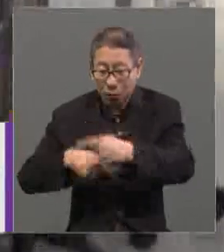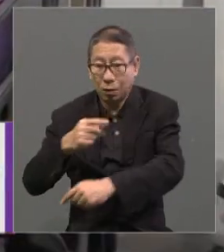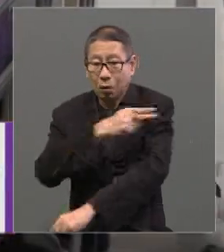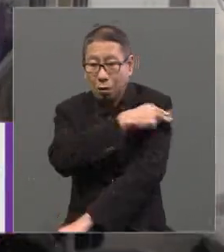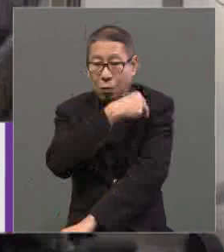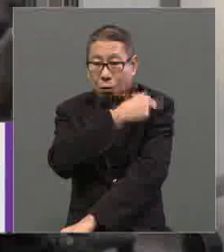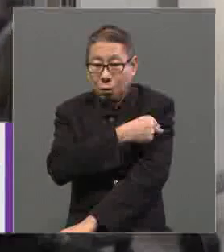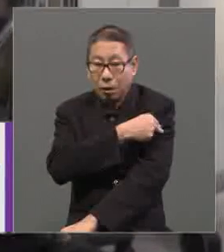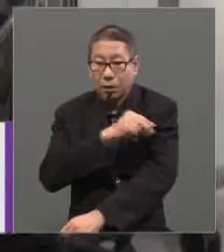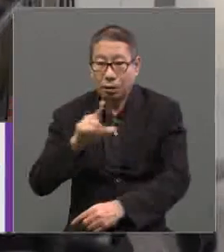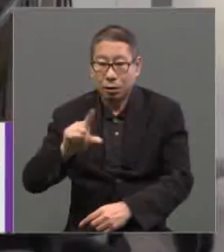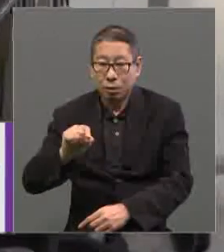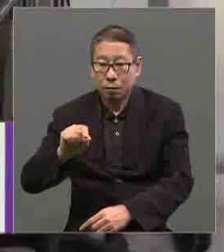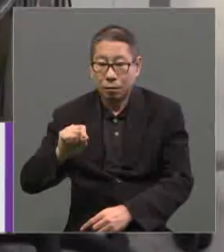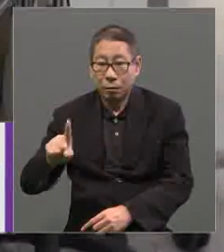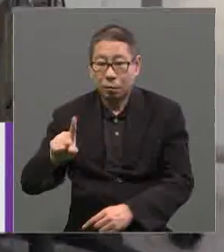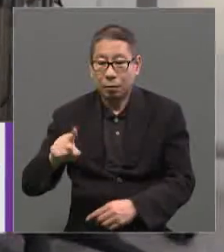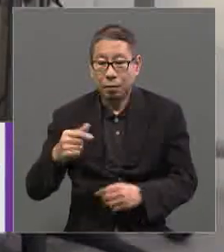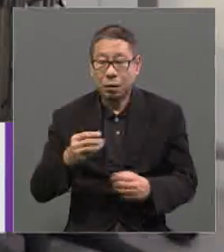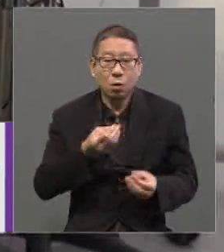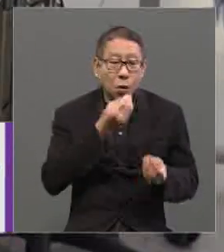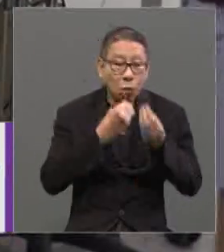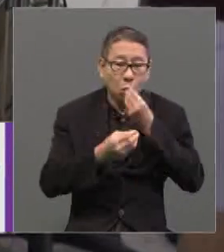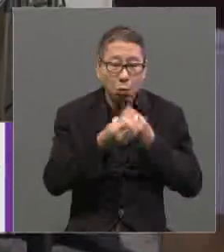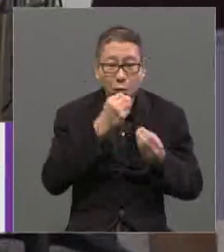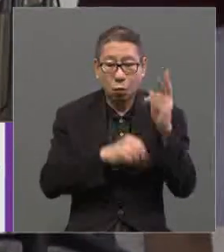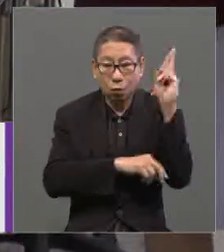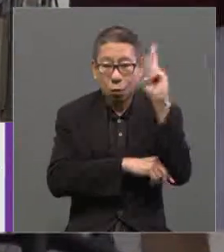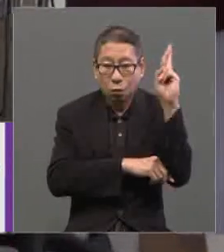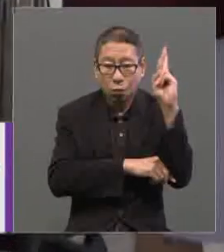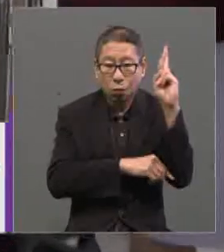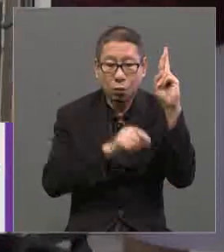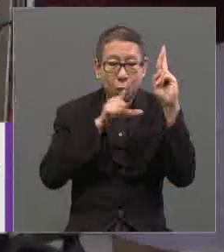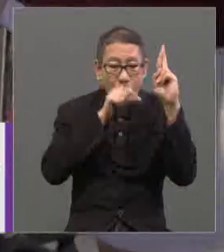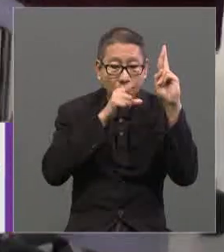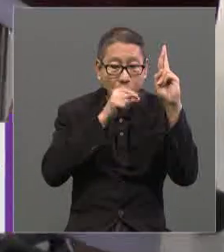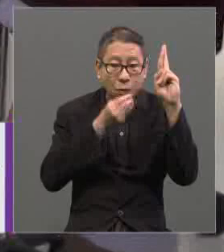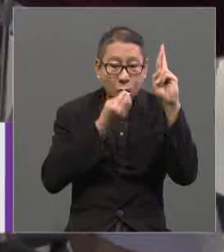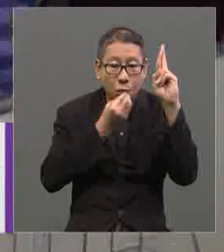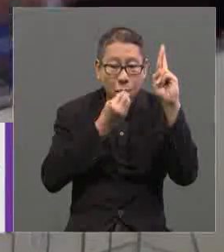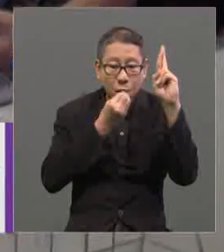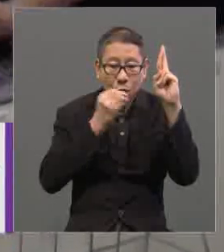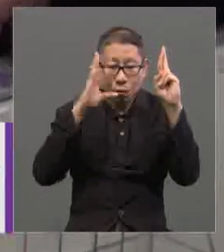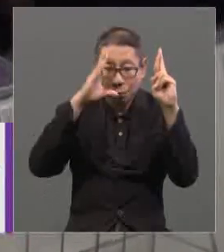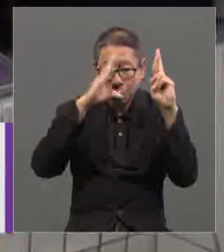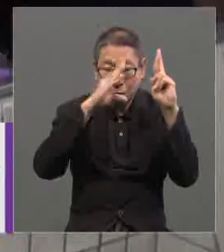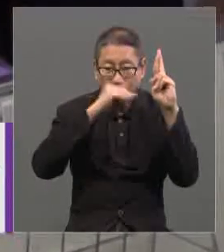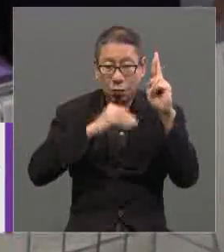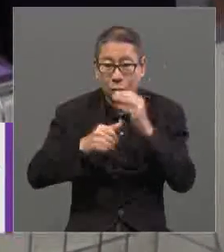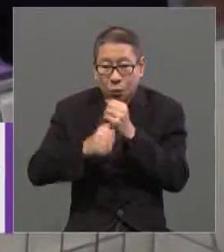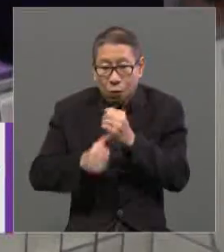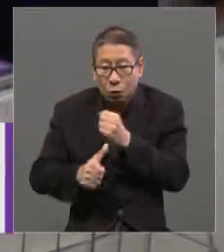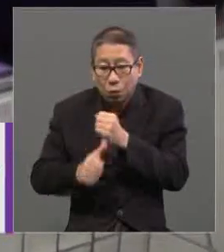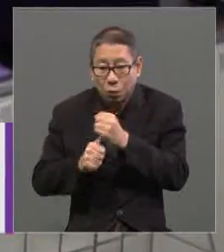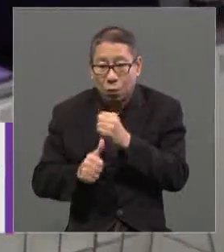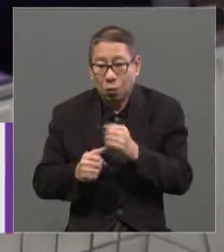ริ่ม21เด็กท้องเสียหลังกินอาหารกลางวันวันที่20พอตกกลางคืนคืนวันที่20ท้องร่วง